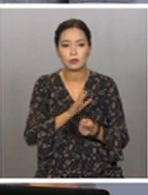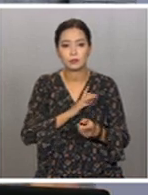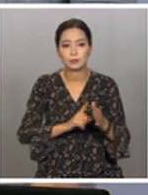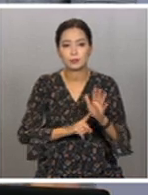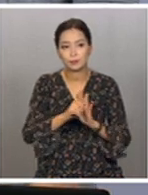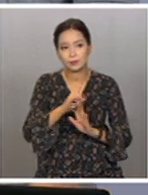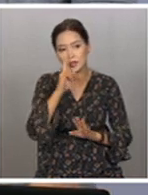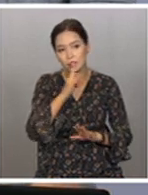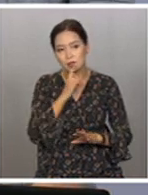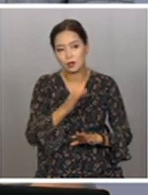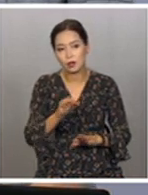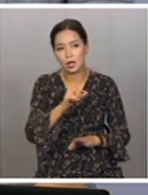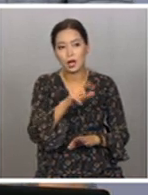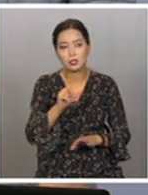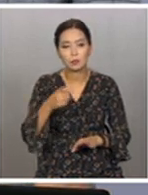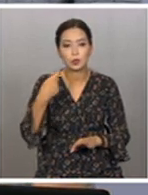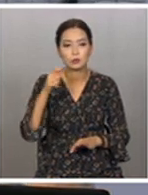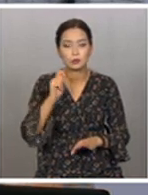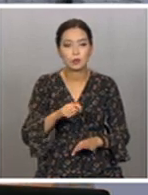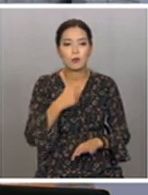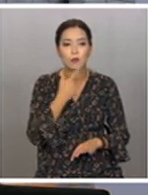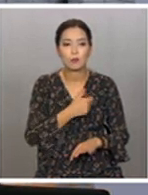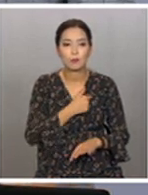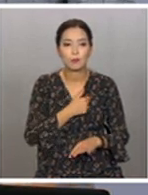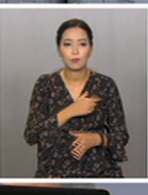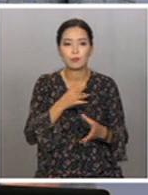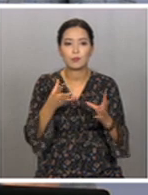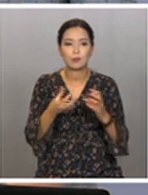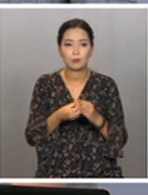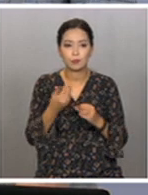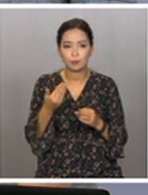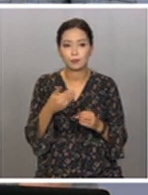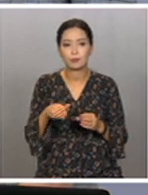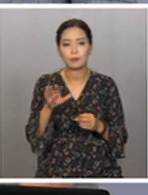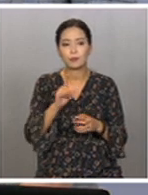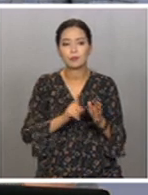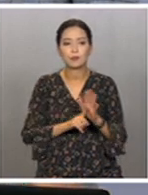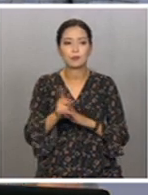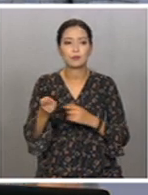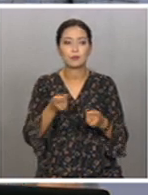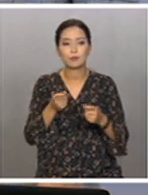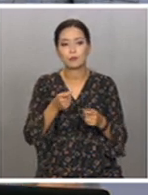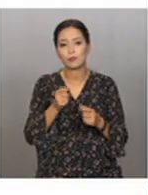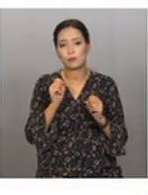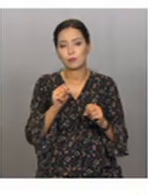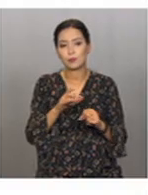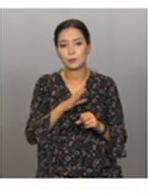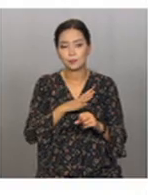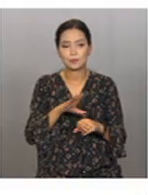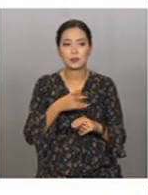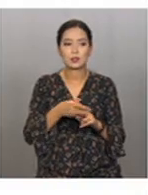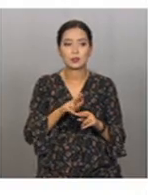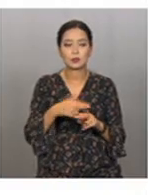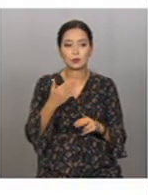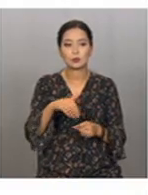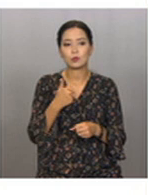Қазақстан аумағы азамат соғысының майдандармен бөлшектеніп орталықтандырылған басқару мүмкін болмады. Сондықтан Алашорда